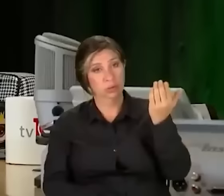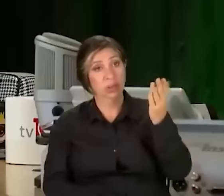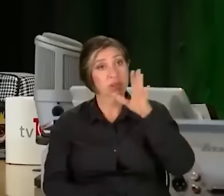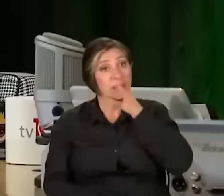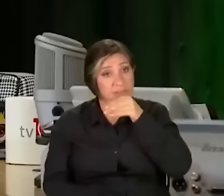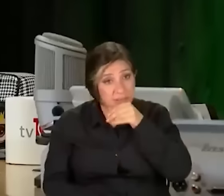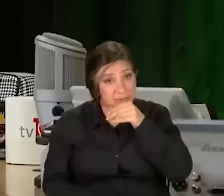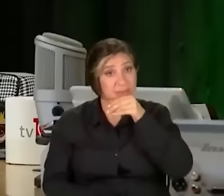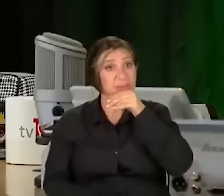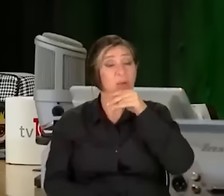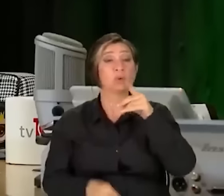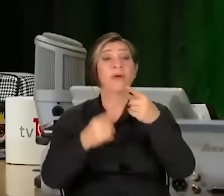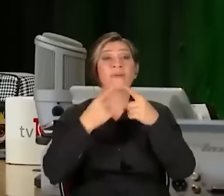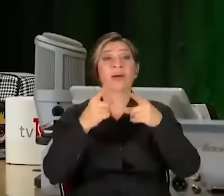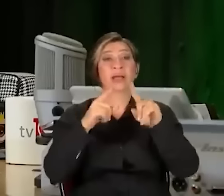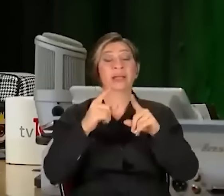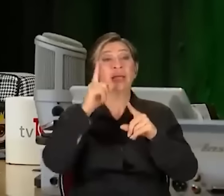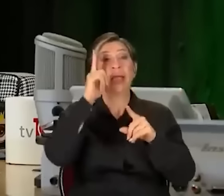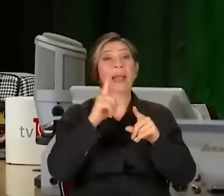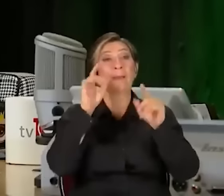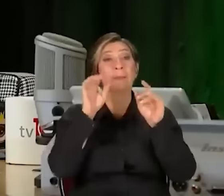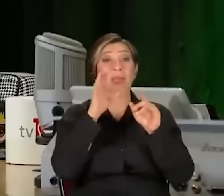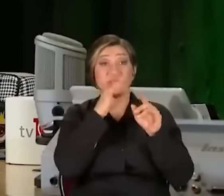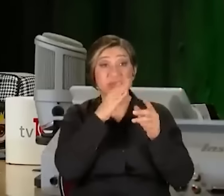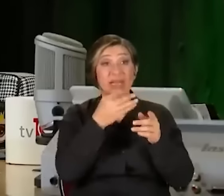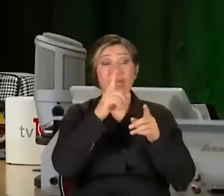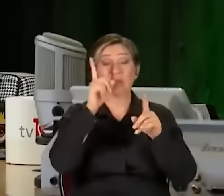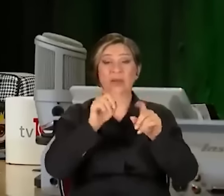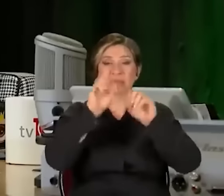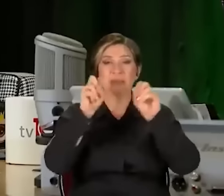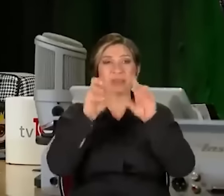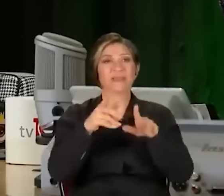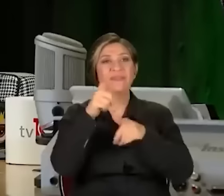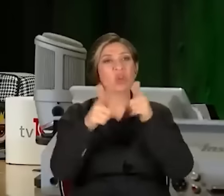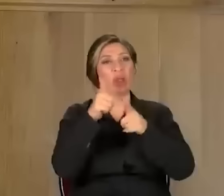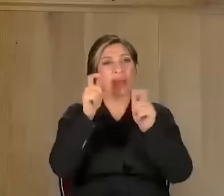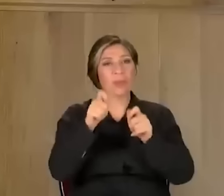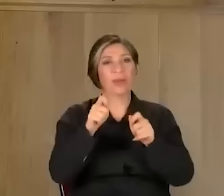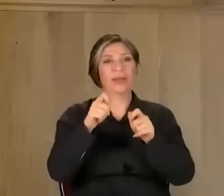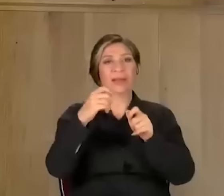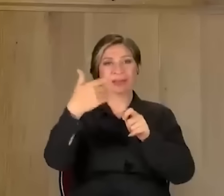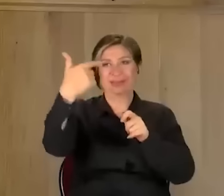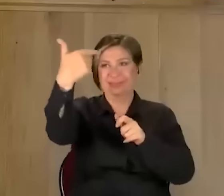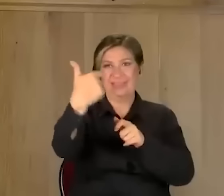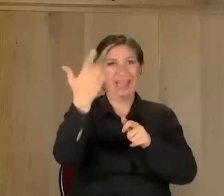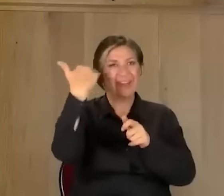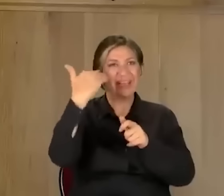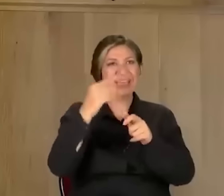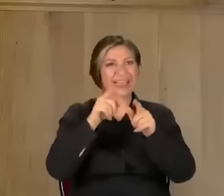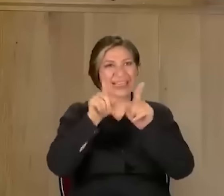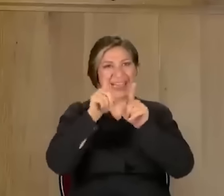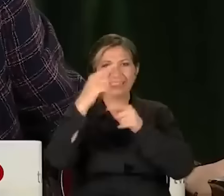O yaşlandı. Işte farklı içerikler yapmaya öğrendim. İlk başladığımda yaşlandı. Sihirbazlık videoları yapıyordum. Evet. Webcam'le, bildiğiniz bu eski internet